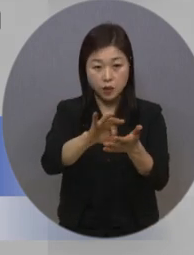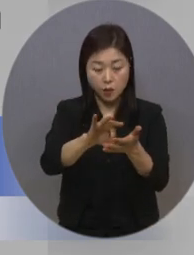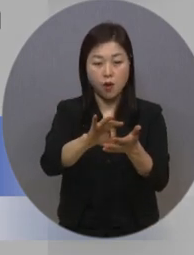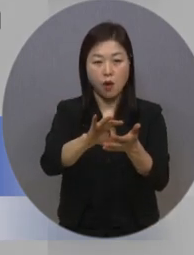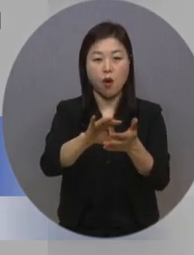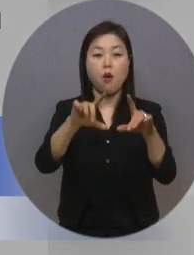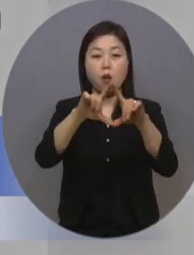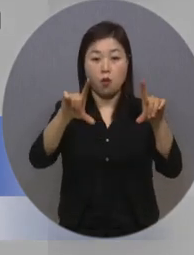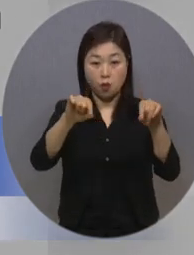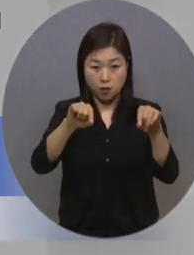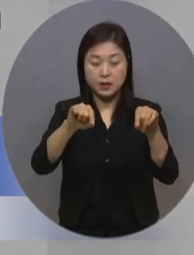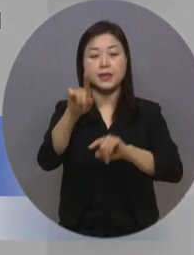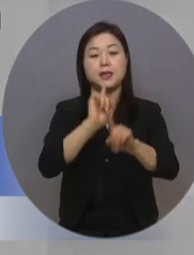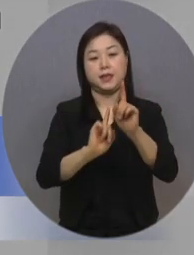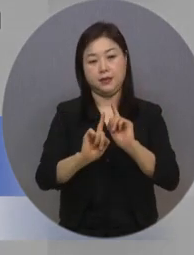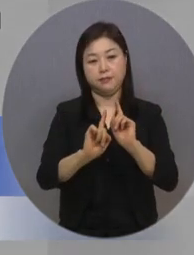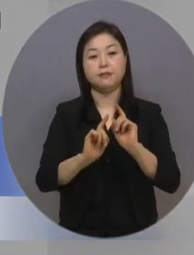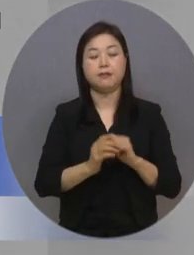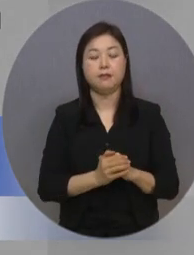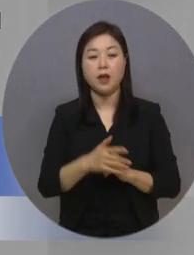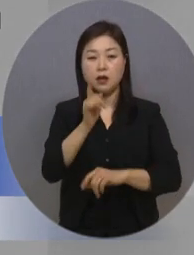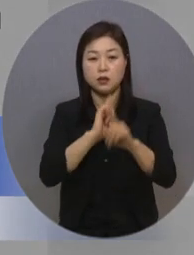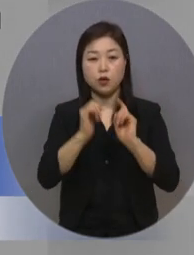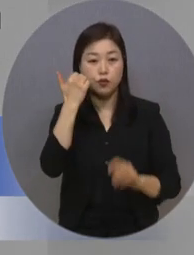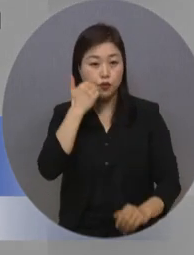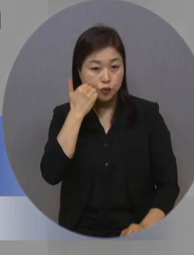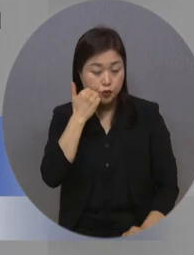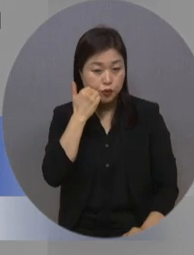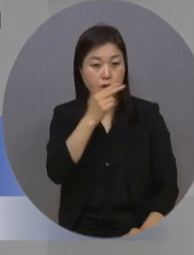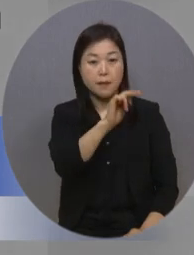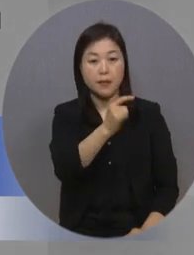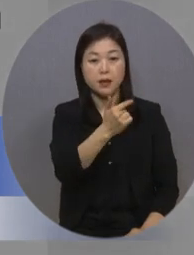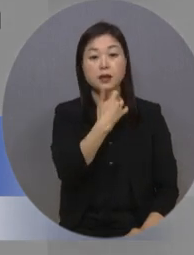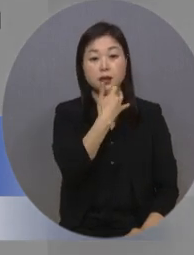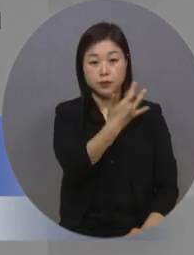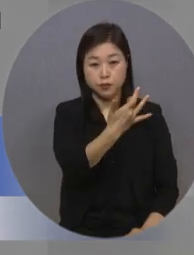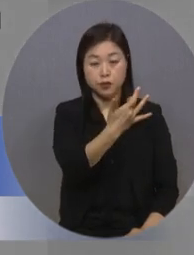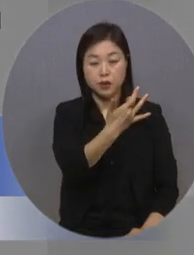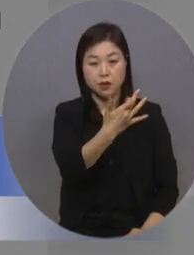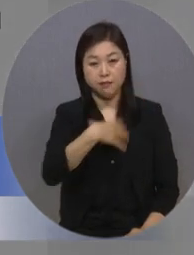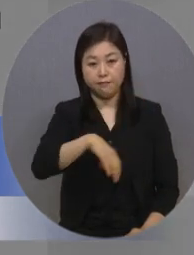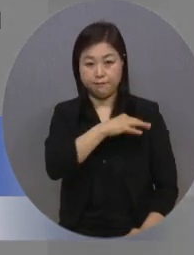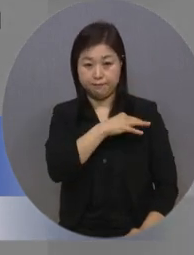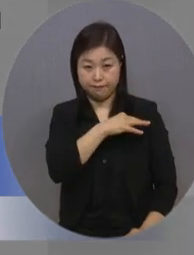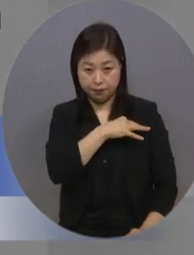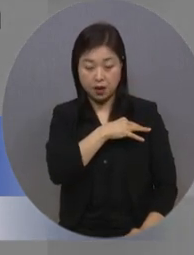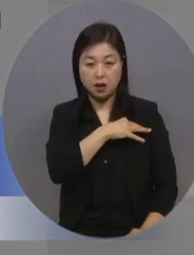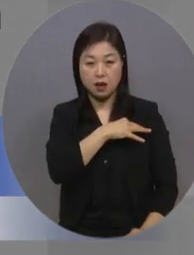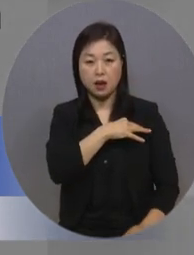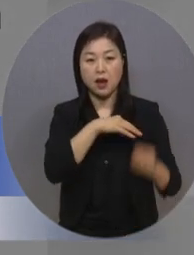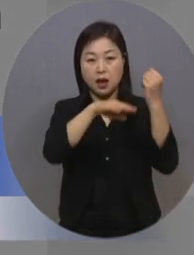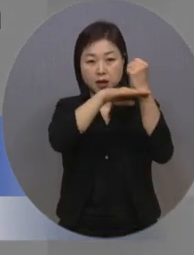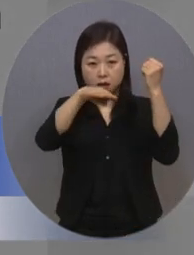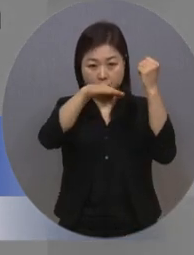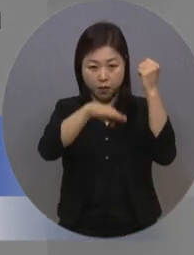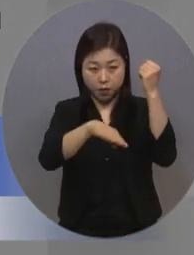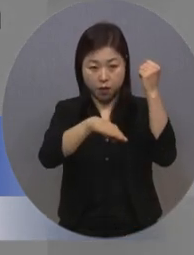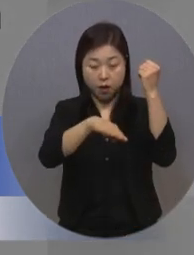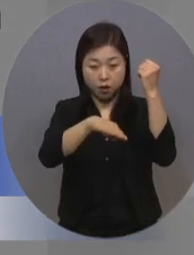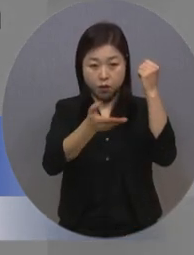신청을 받습니다. 신청 대상은 만 19세 이상 기초생활수급자와 차상위계층,